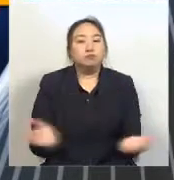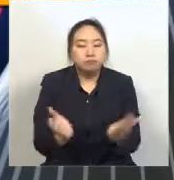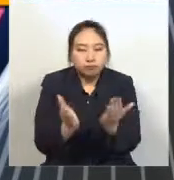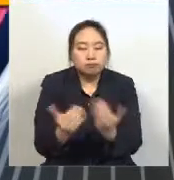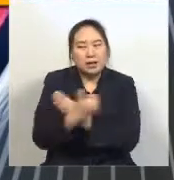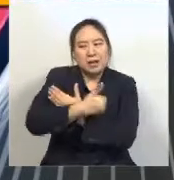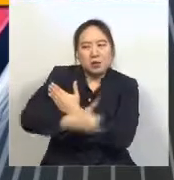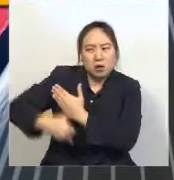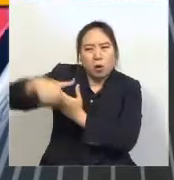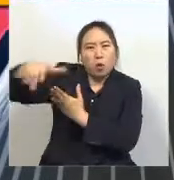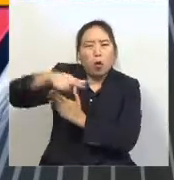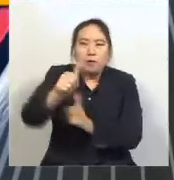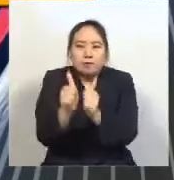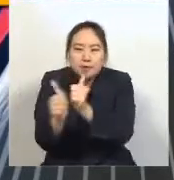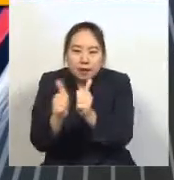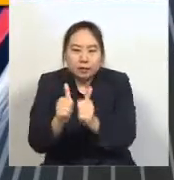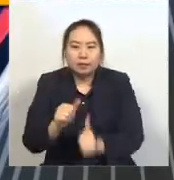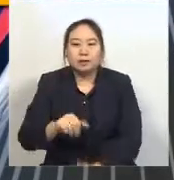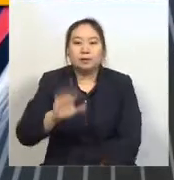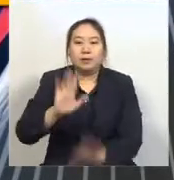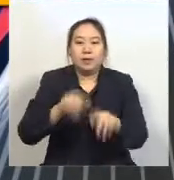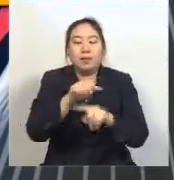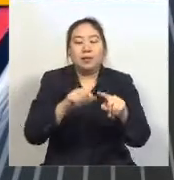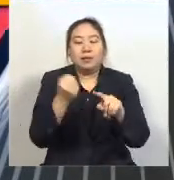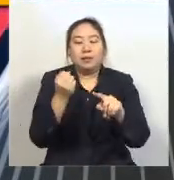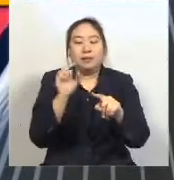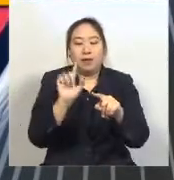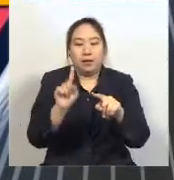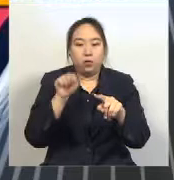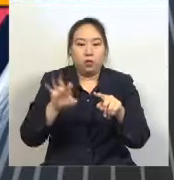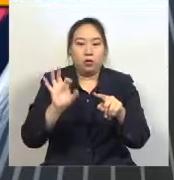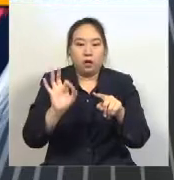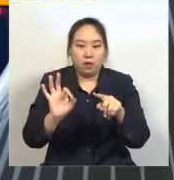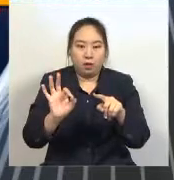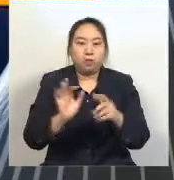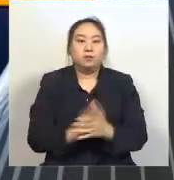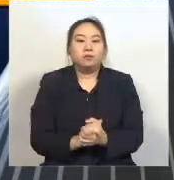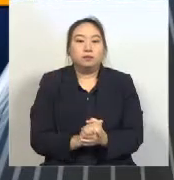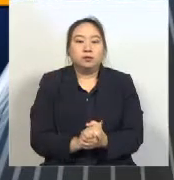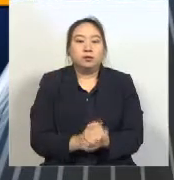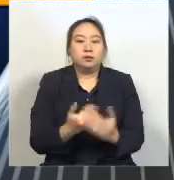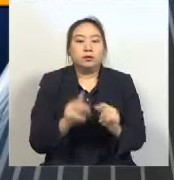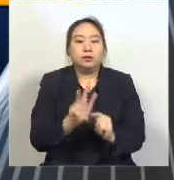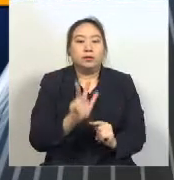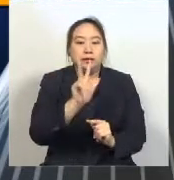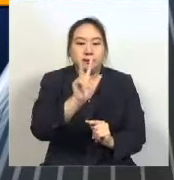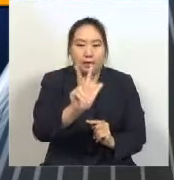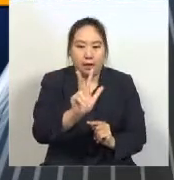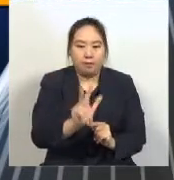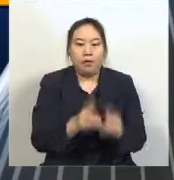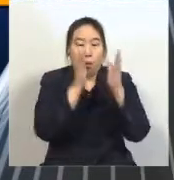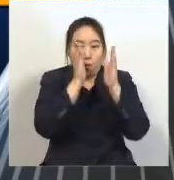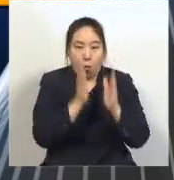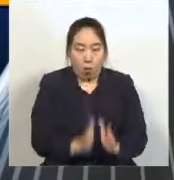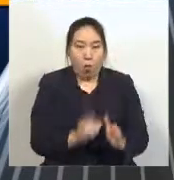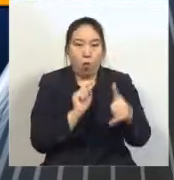น 380,000 ล้านบาทคิดเป็นร้อยละ 11.9 ของวงเงินงบประมาณ3ยุทธศาสตร์ด้านการพัฒนาและ